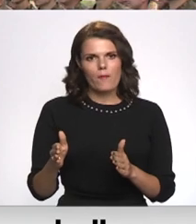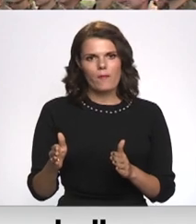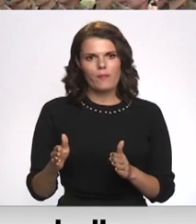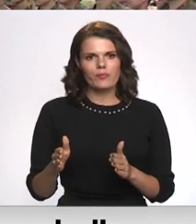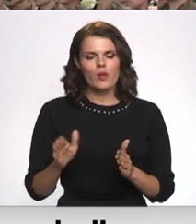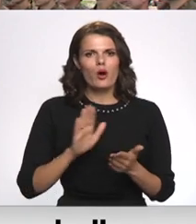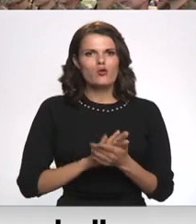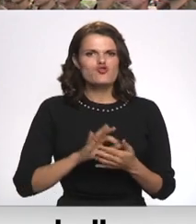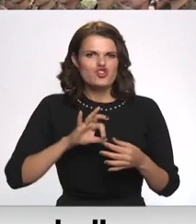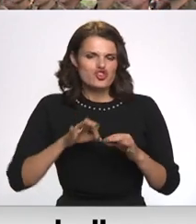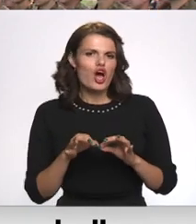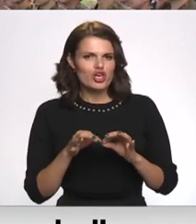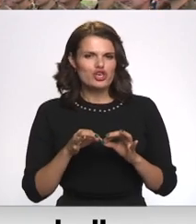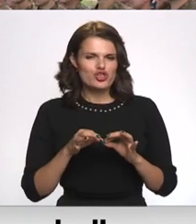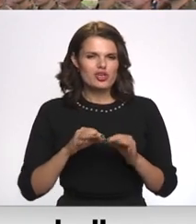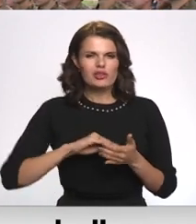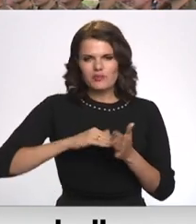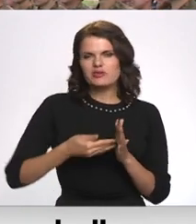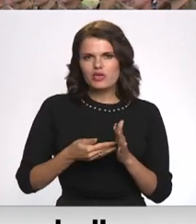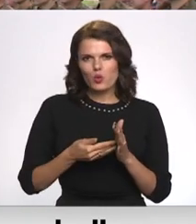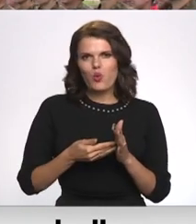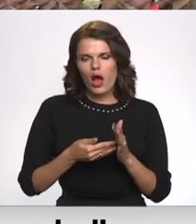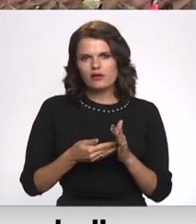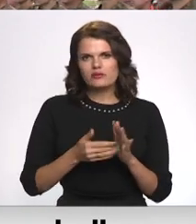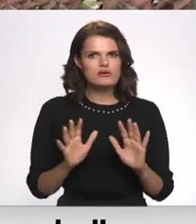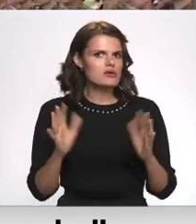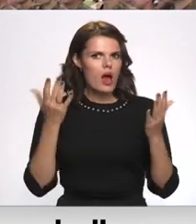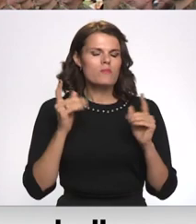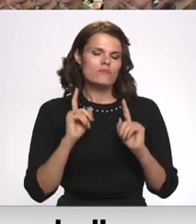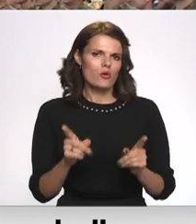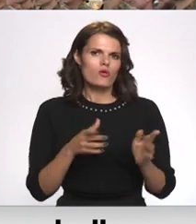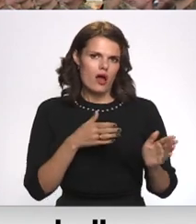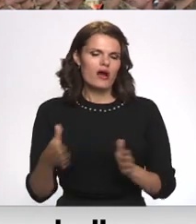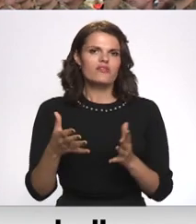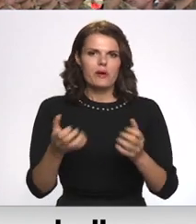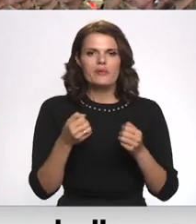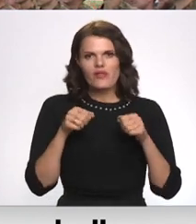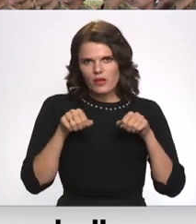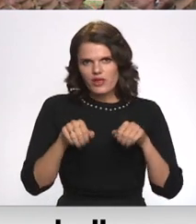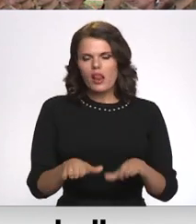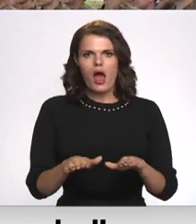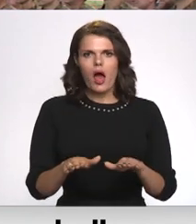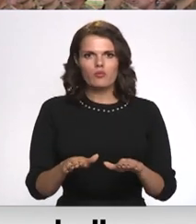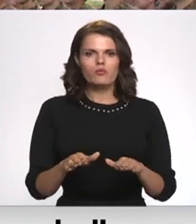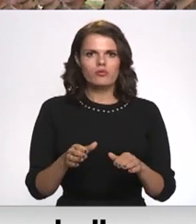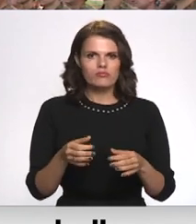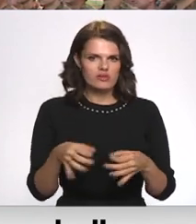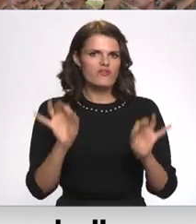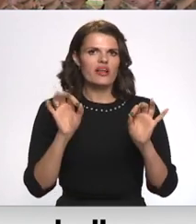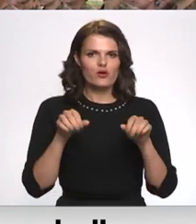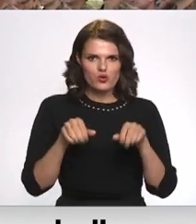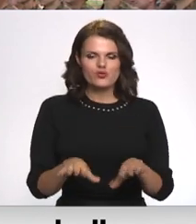uz sarežģītākām situācijām un būt gatavam pieņemt lēmumus, kritiskus lēmumus